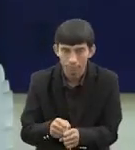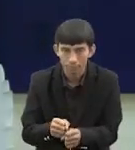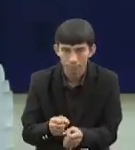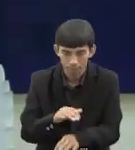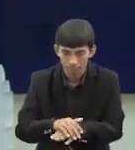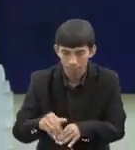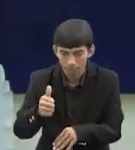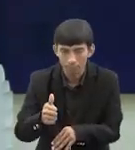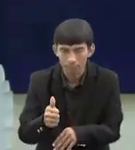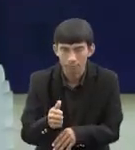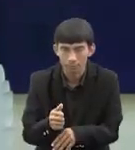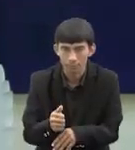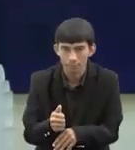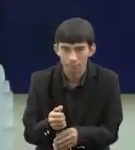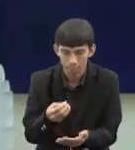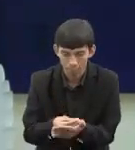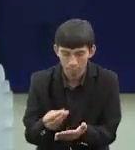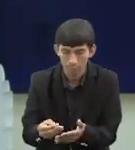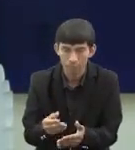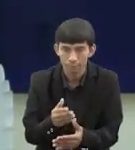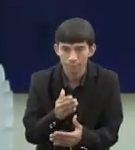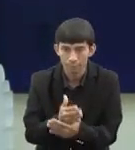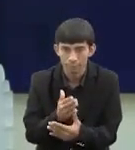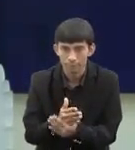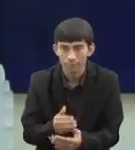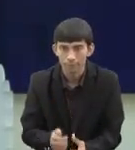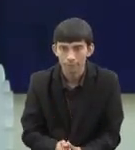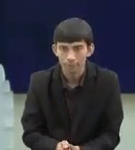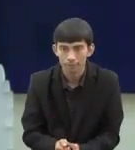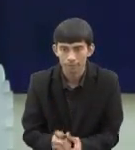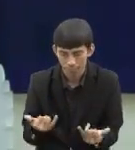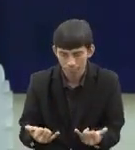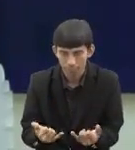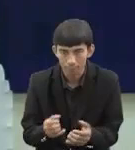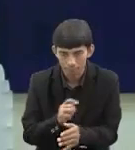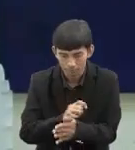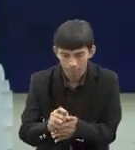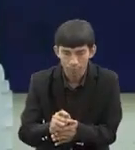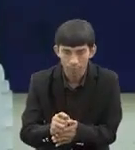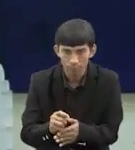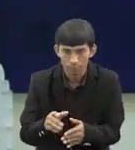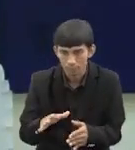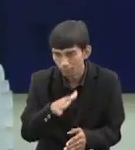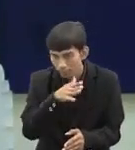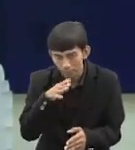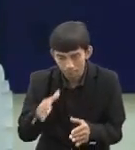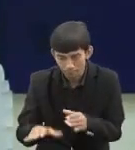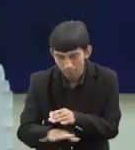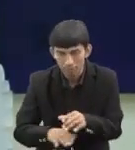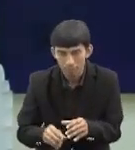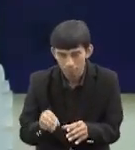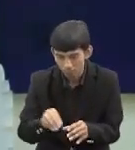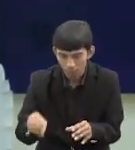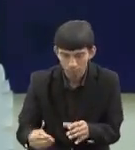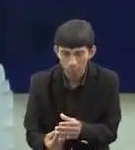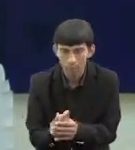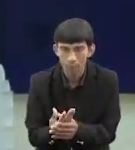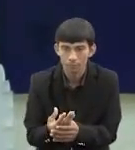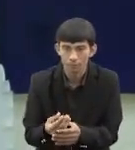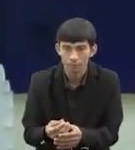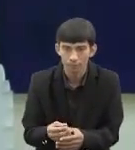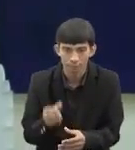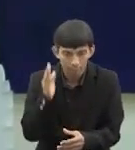hiếp trâu tay tinh cổng khàn. Ní chi rộ bò cạ sẽ cam, stung đọ đọc đàm chăm cho